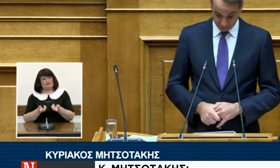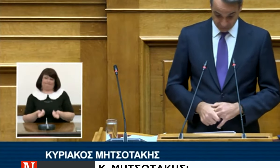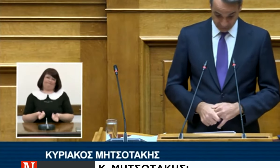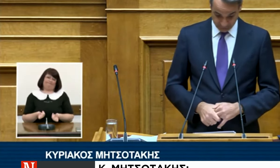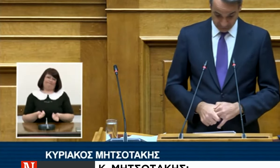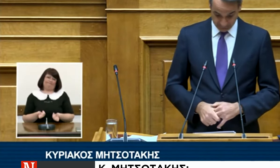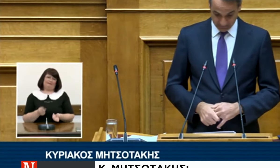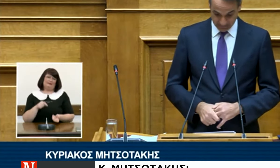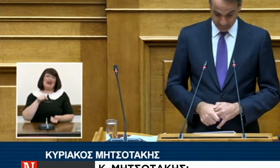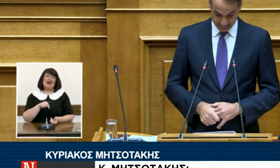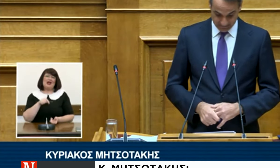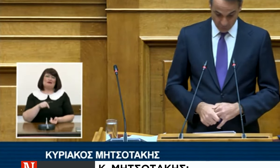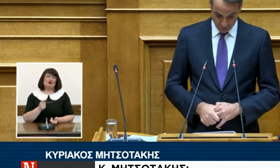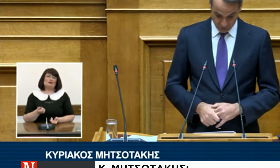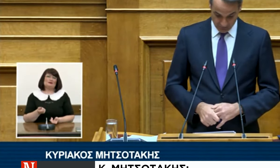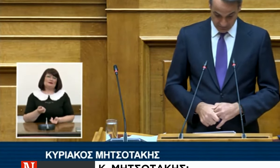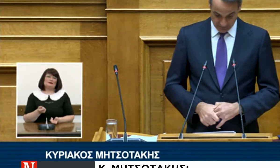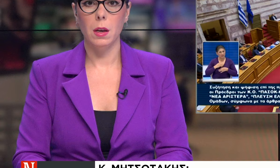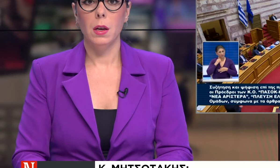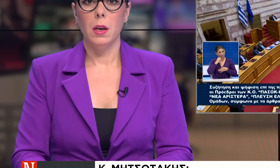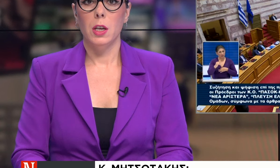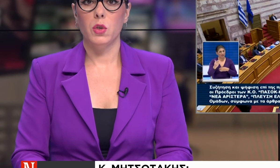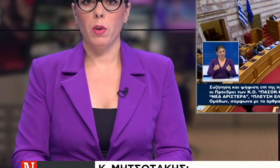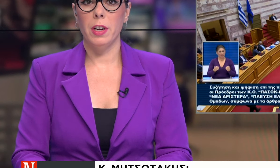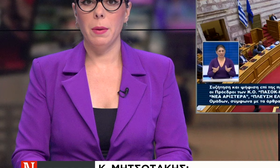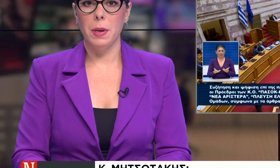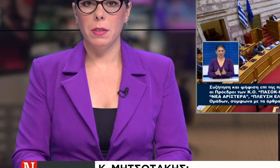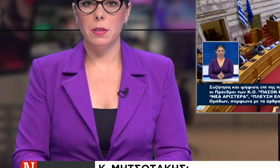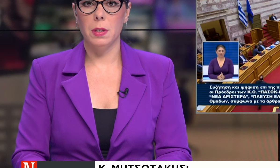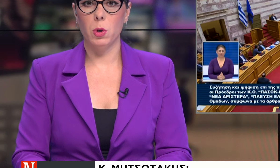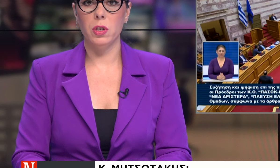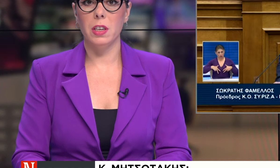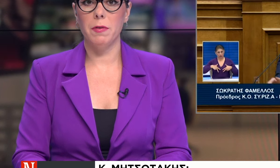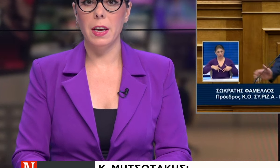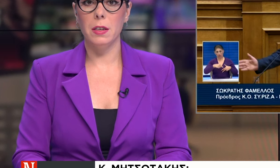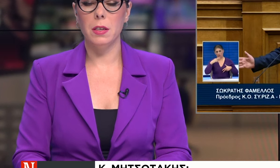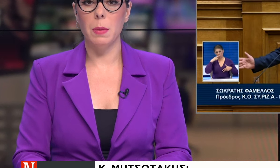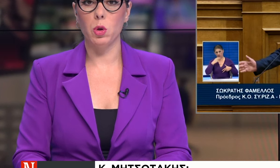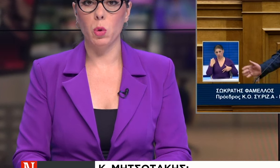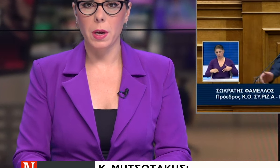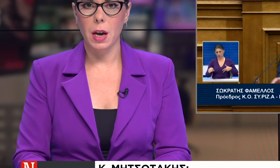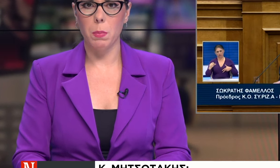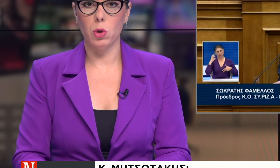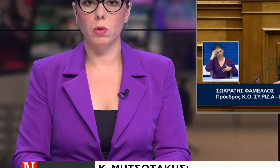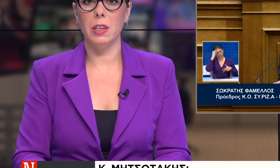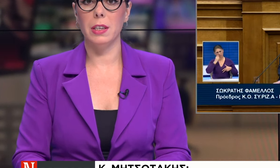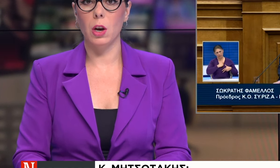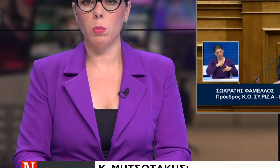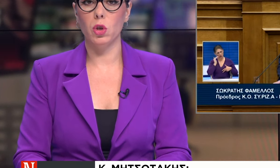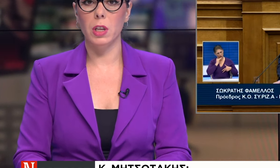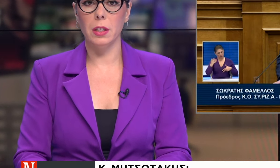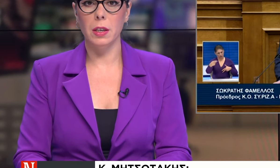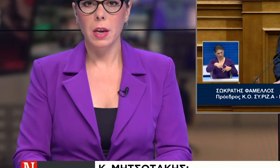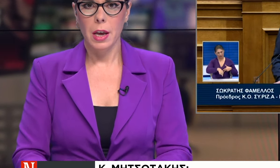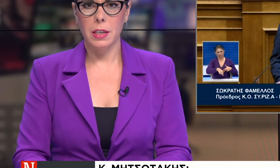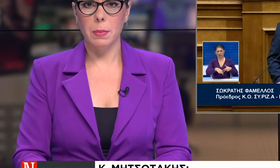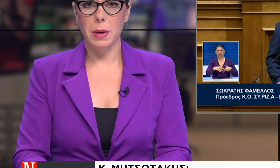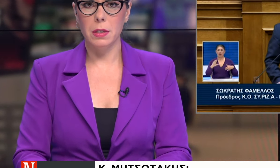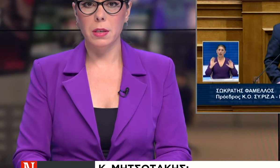επιεικώς παραπλανητικό. Σφοδρή επίθεση προς την κυβέρνηση και προσωπικά προς τον Κυριάκο